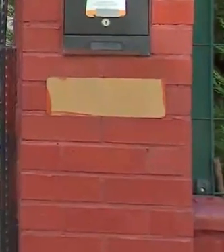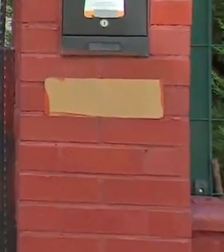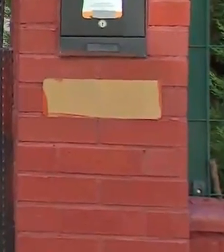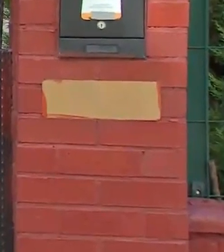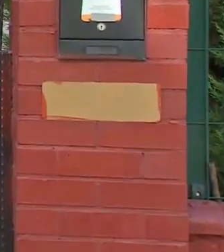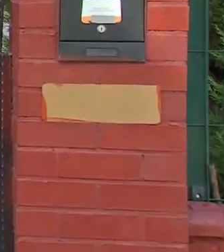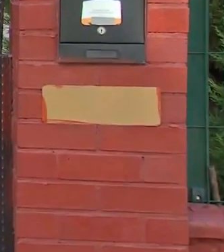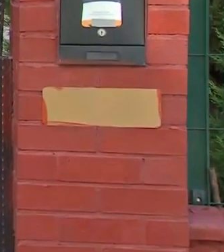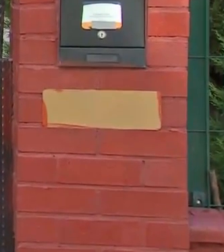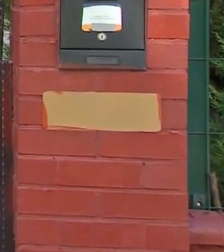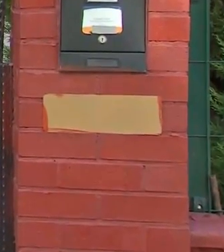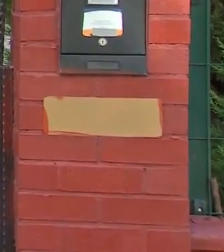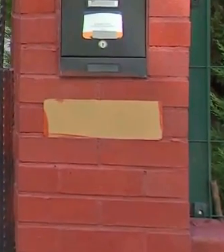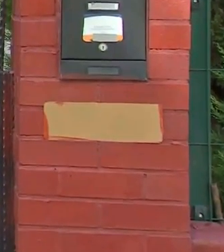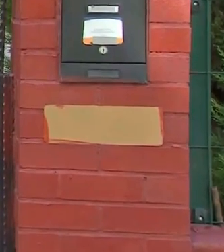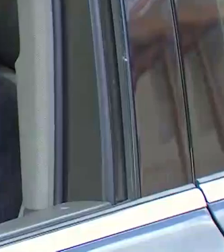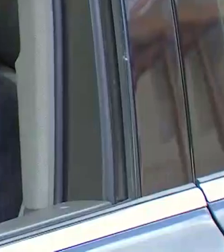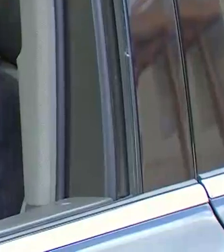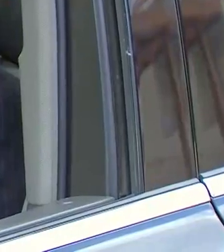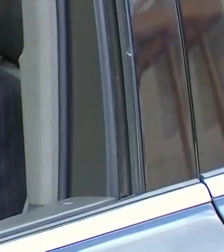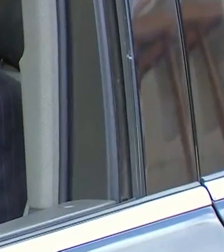Bahçeye girdi Ömer. Hala camdan bakıyor.